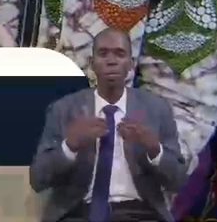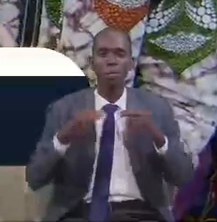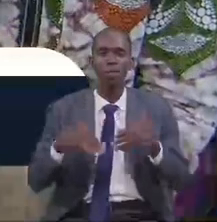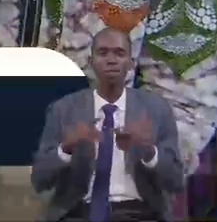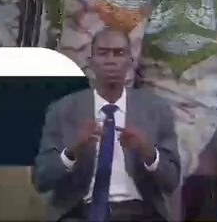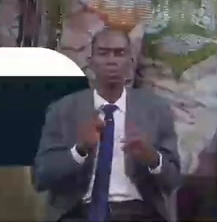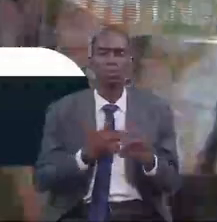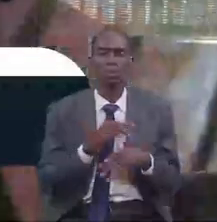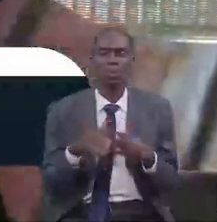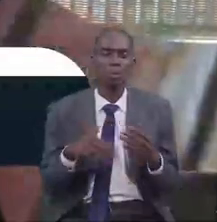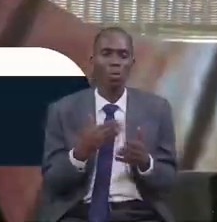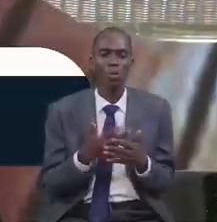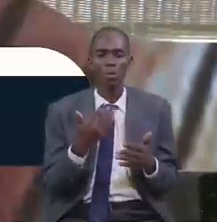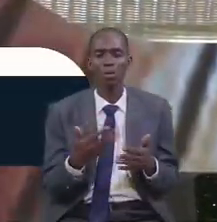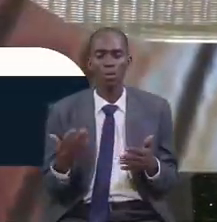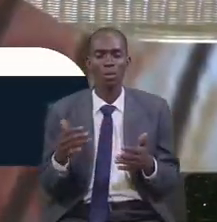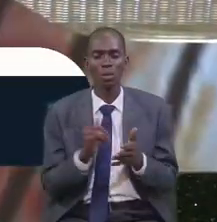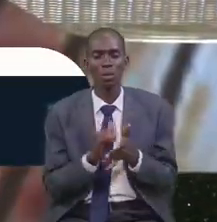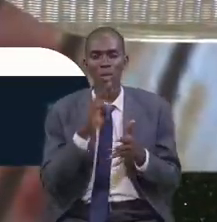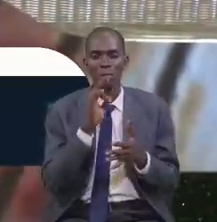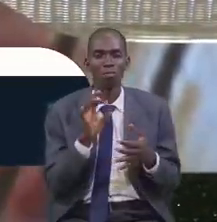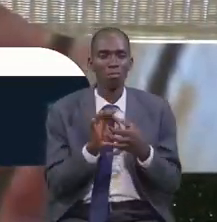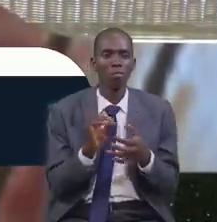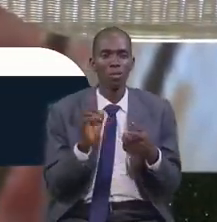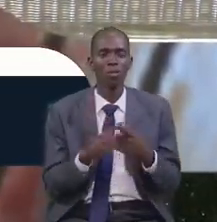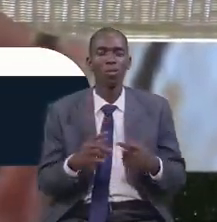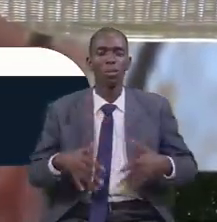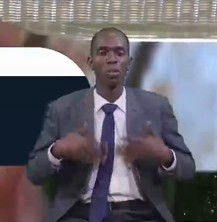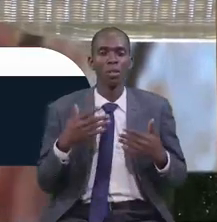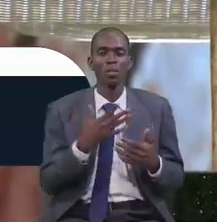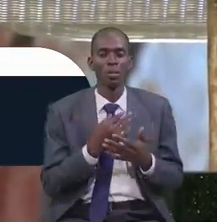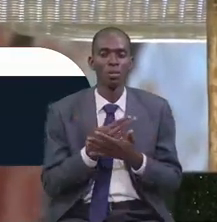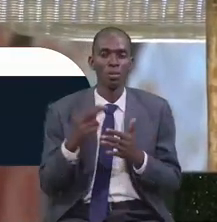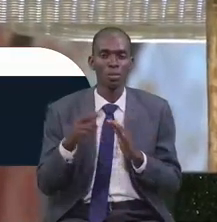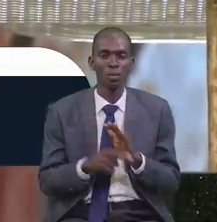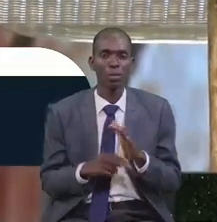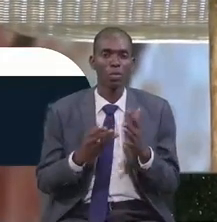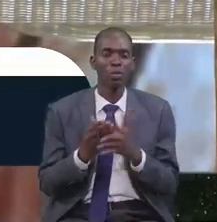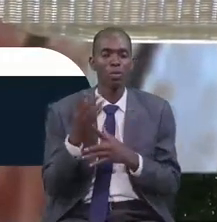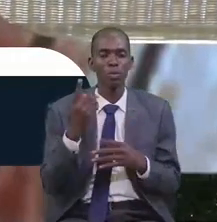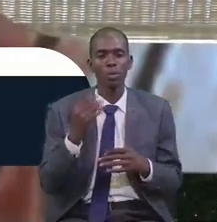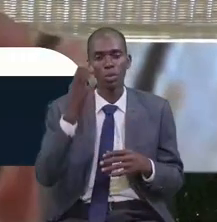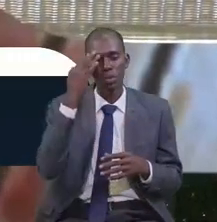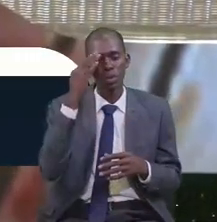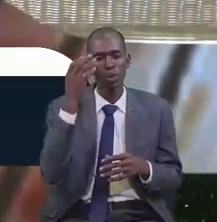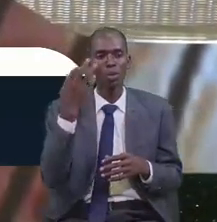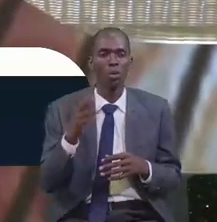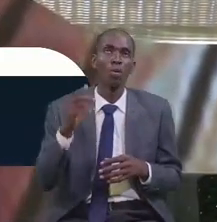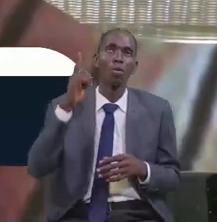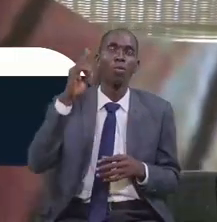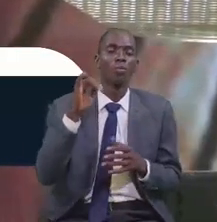contribue à la vie et à la piété, au moyen de la connaissance de celui qui nous